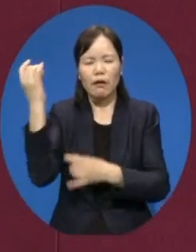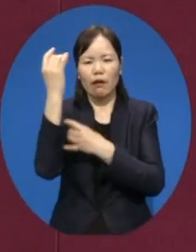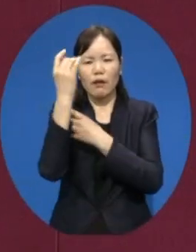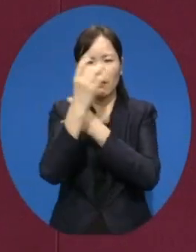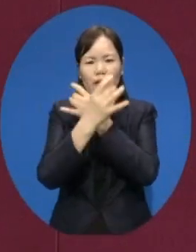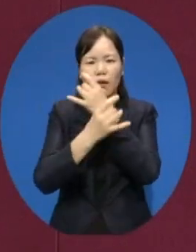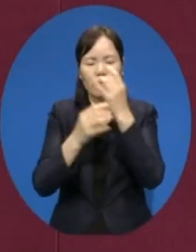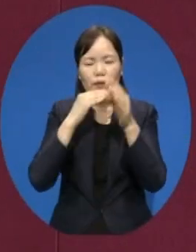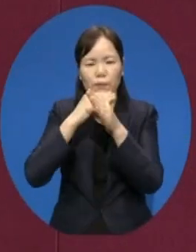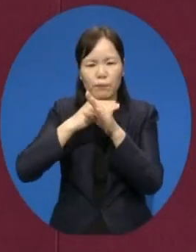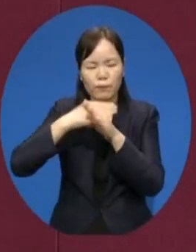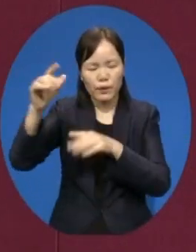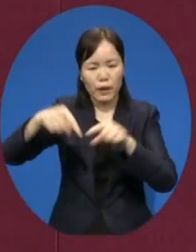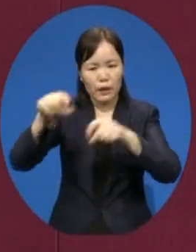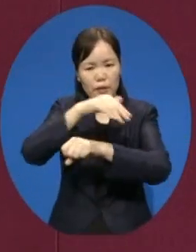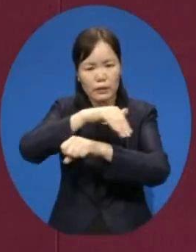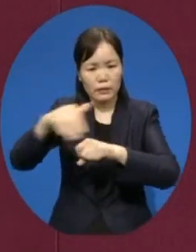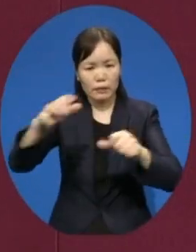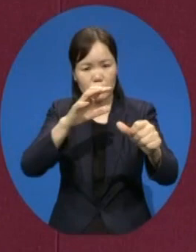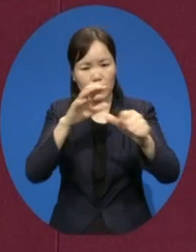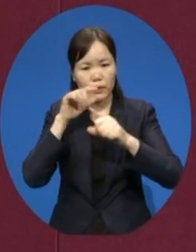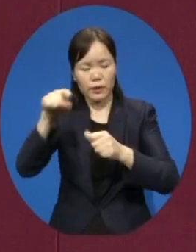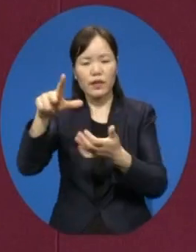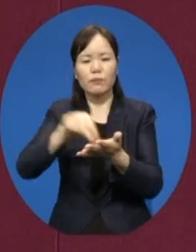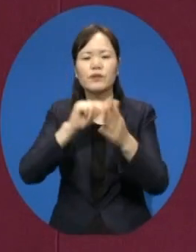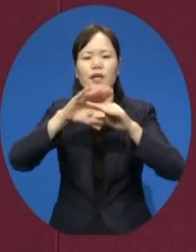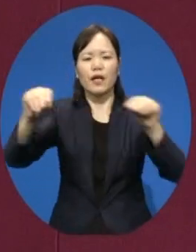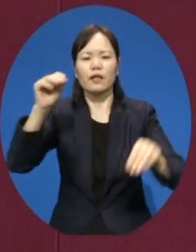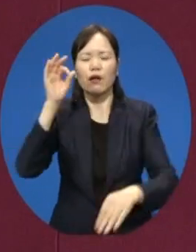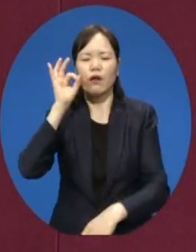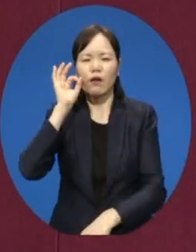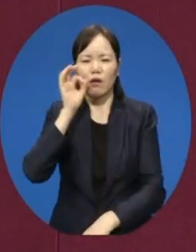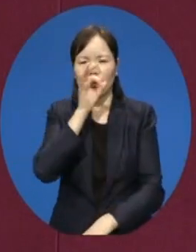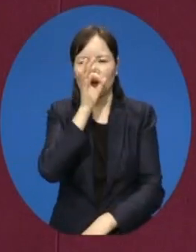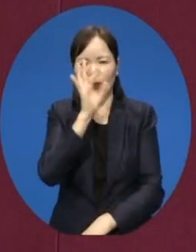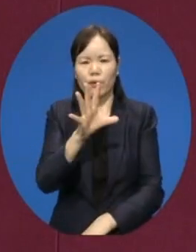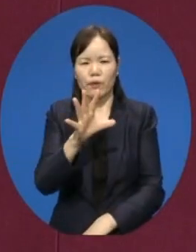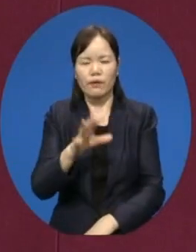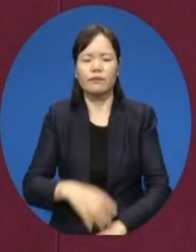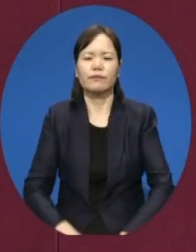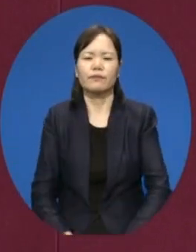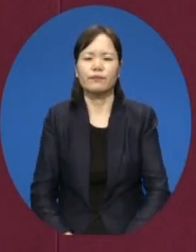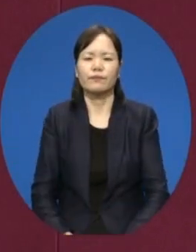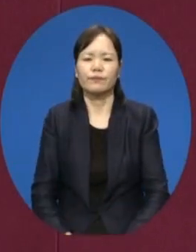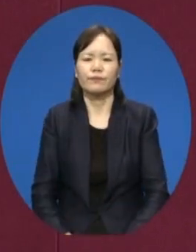환상 속 대북 정책으로는 이 문제 절대 해결하지 못하는 것이 명확하게 밝혀졌습니다.